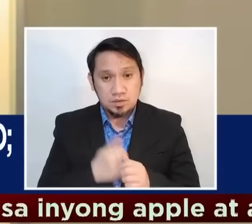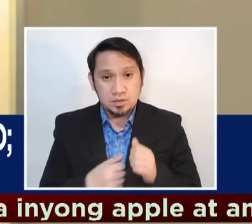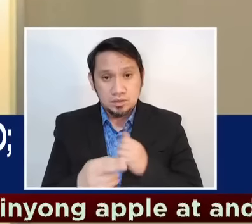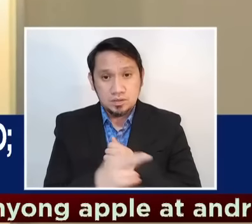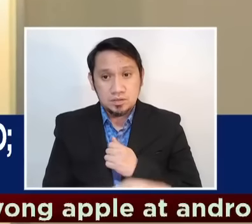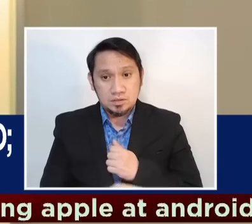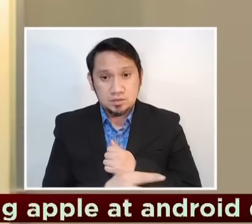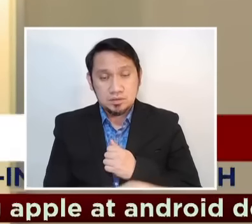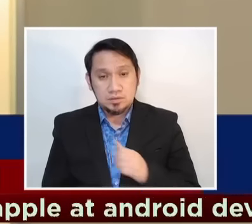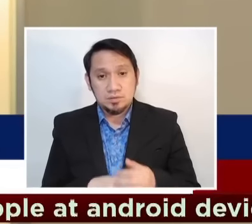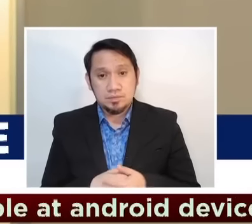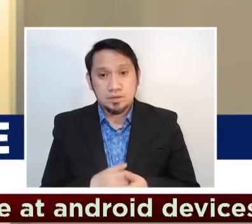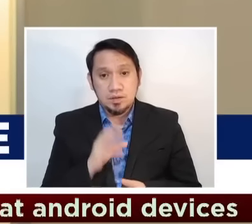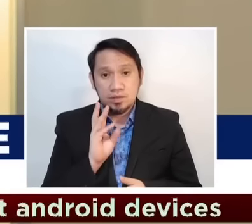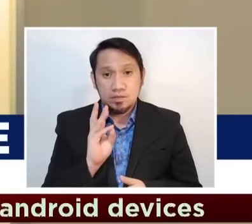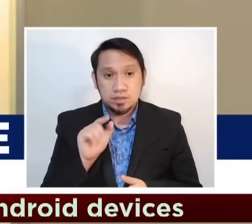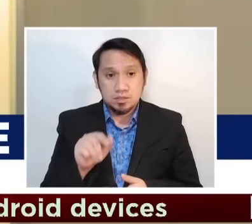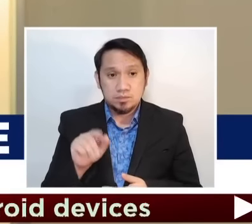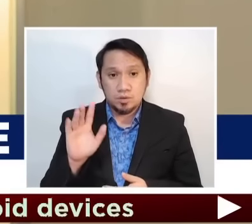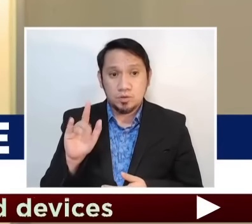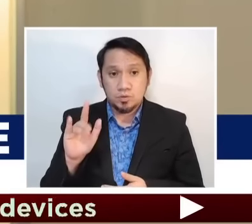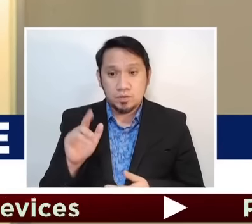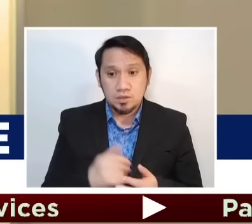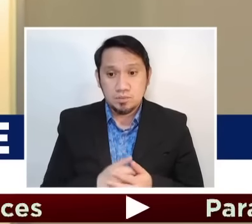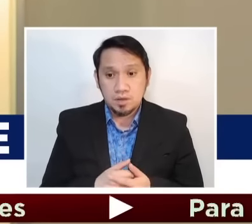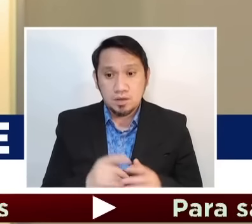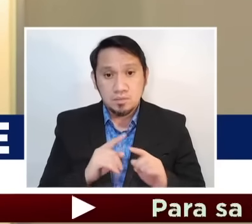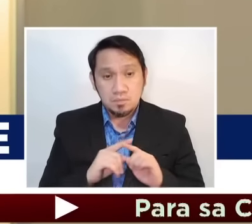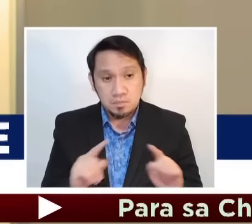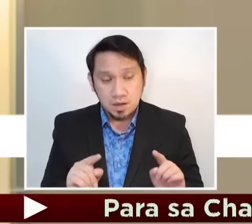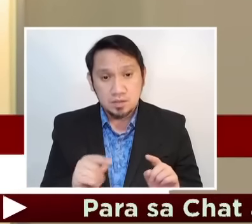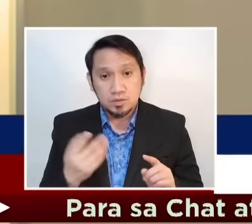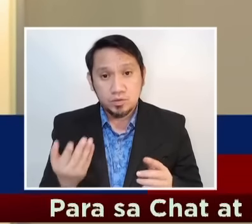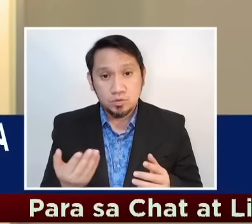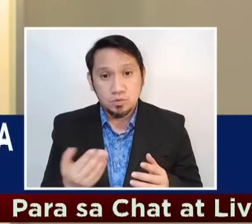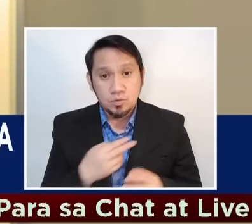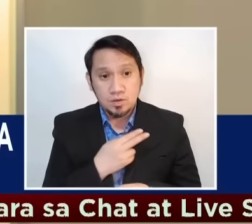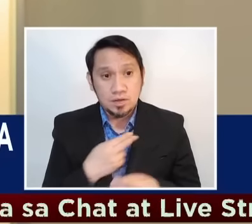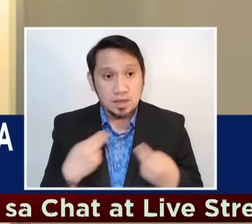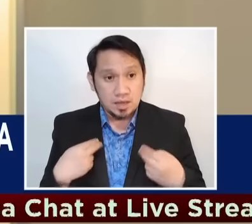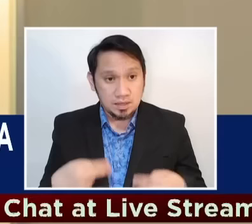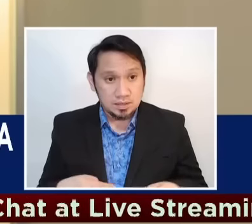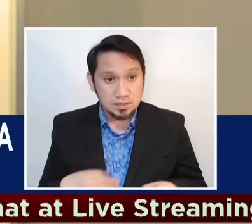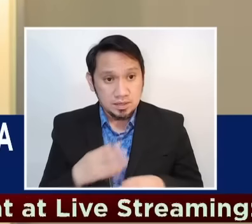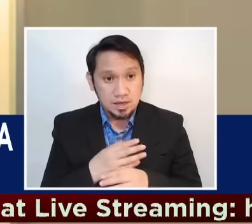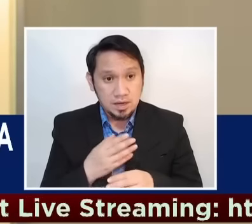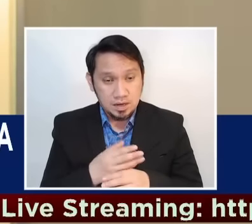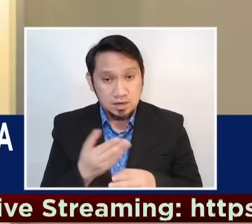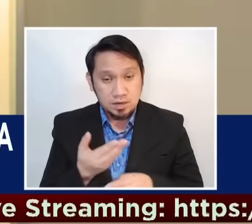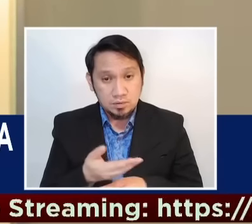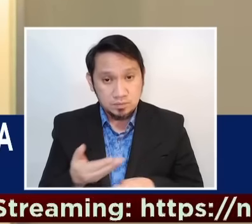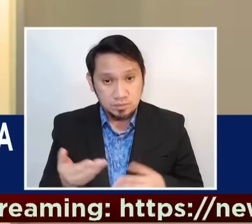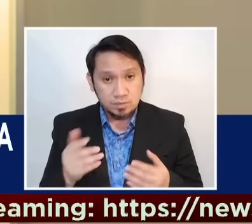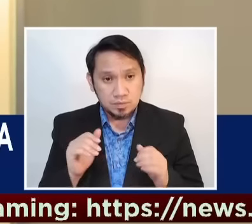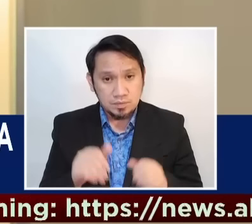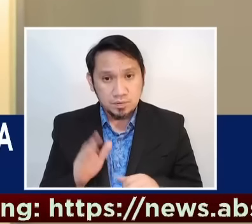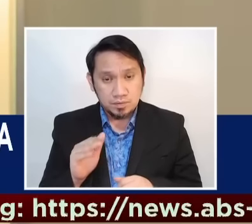attack rate is 6.25, pero ang healthcare utilization po is less than 50%. So that means